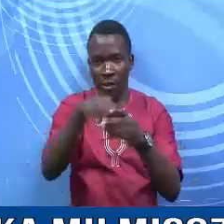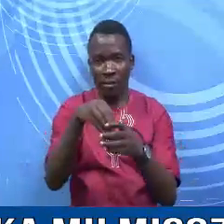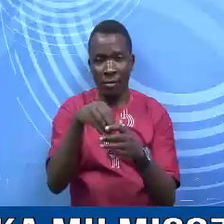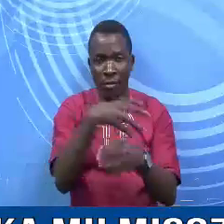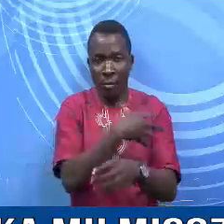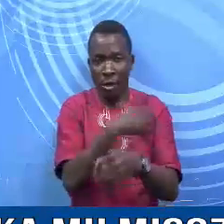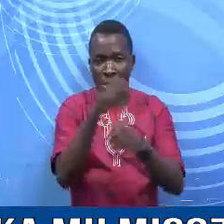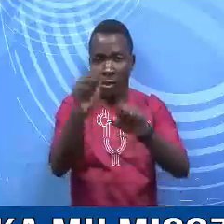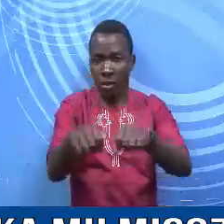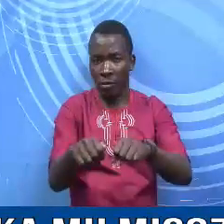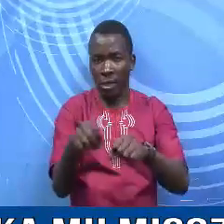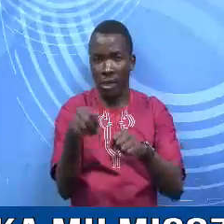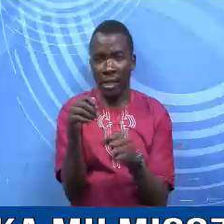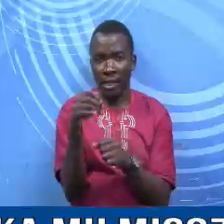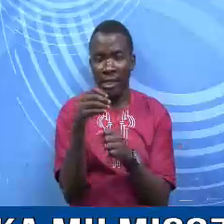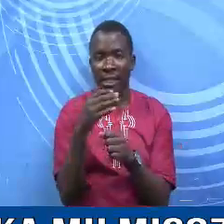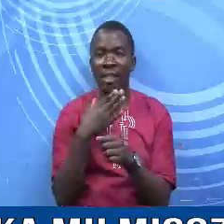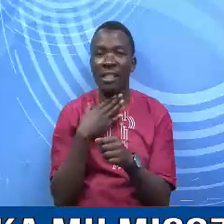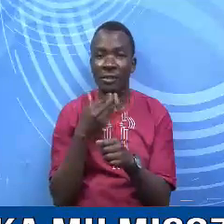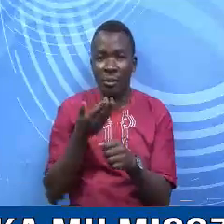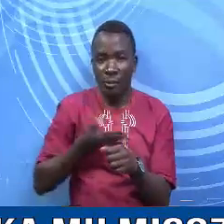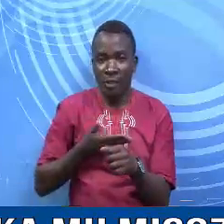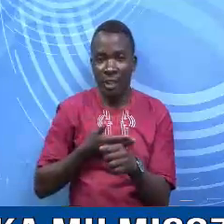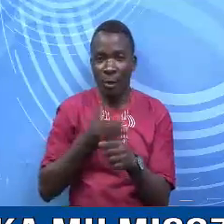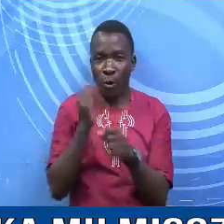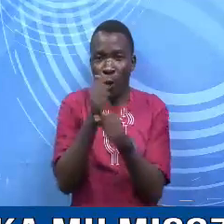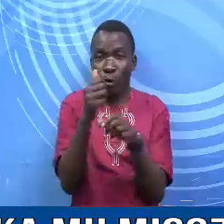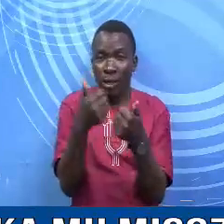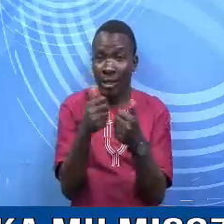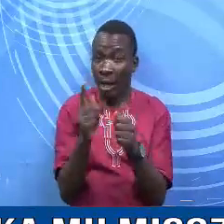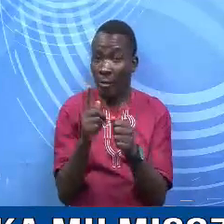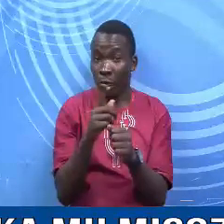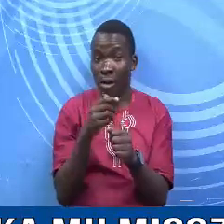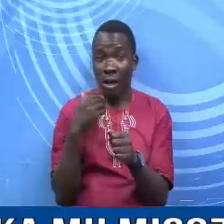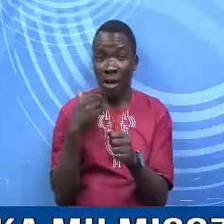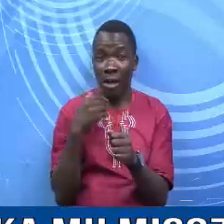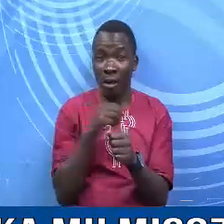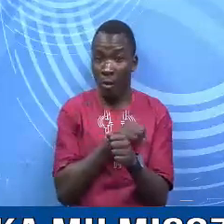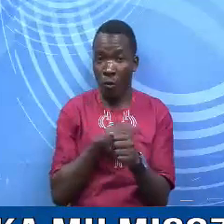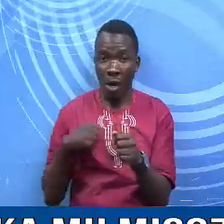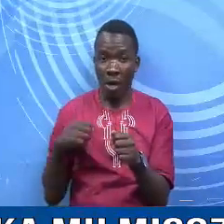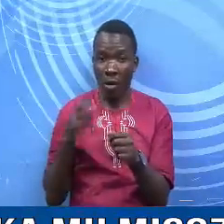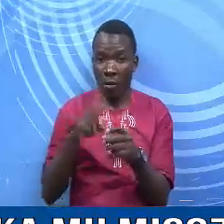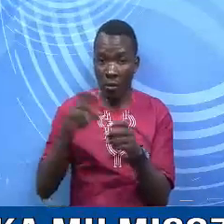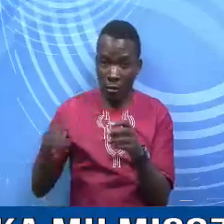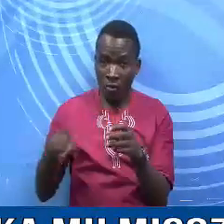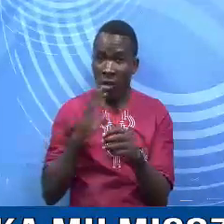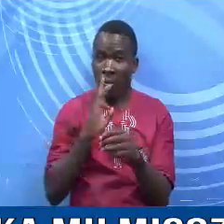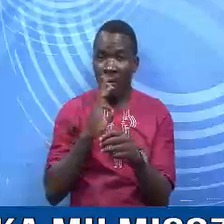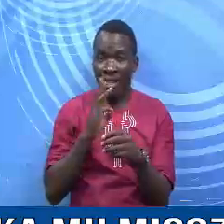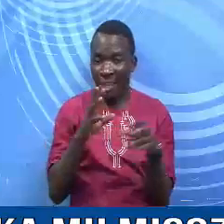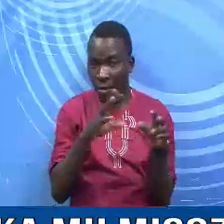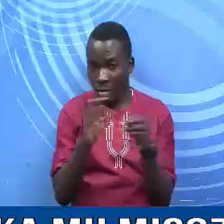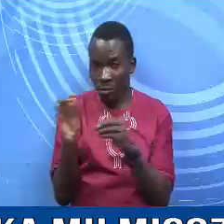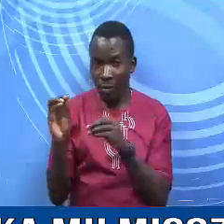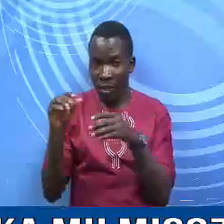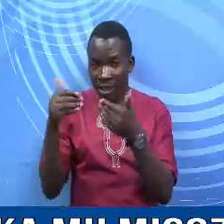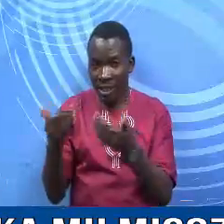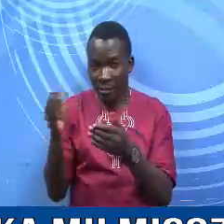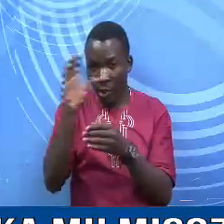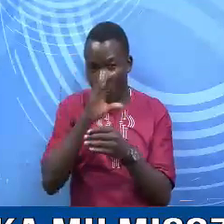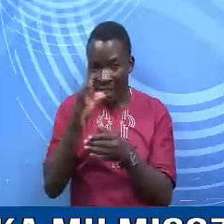byashoboka. Ikifuzo dufite nyine watugirira neza ntitwakwanga natwe ngo tuve mwaya amazi ari uko twimura ari ugushakira